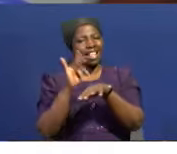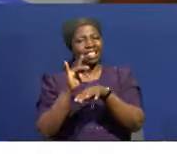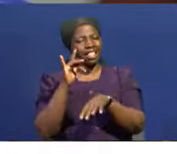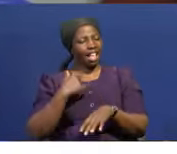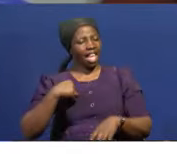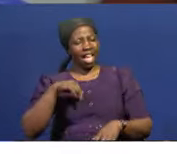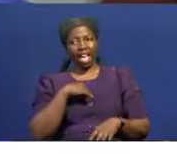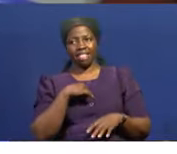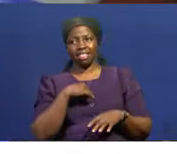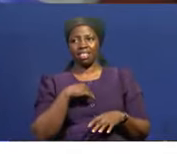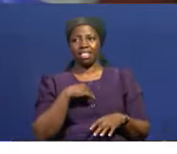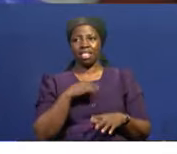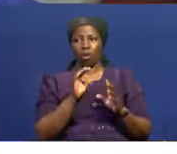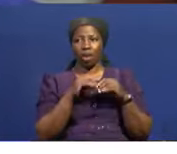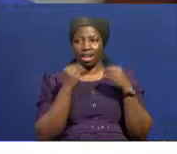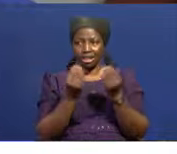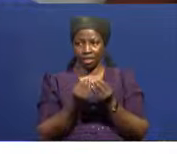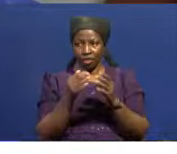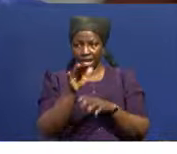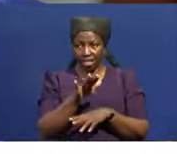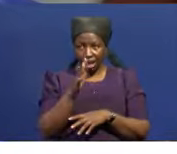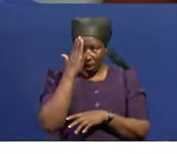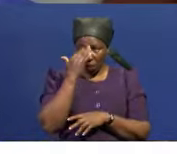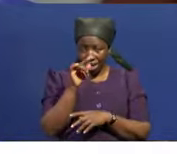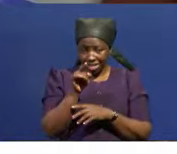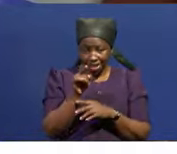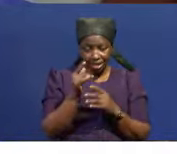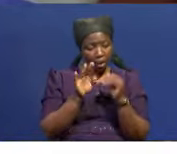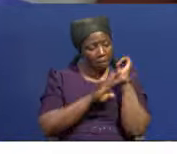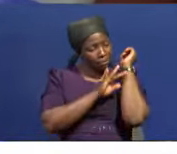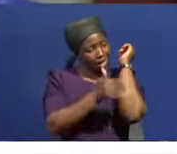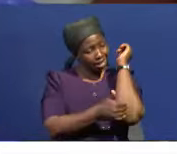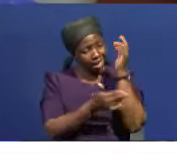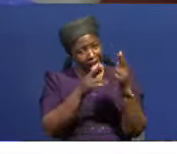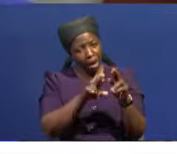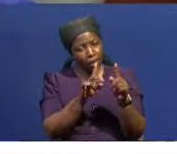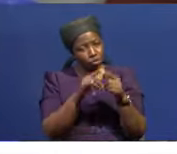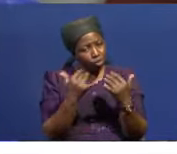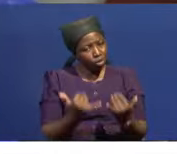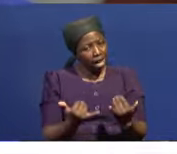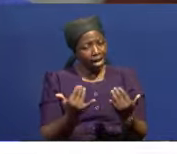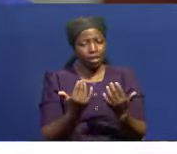ofisi ya mashirika la Muhuri, kwa sababu mimba hizi zimetokea kwa watoto wadogo. Kwa nini